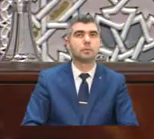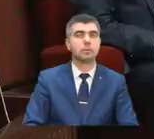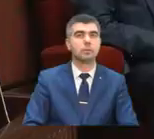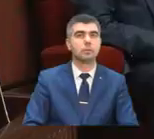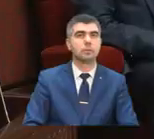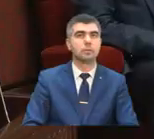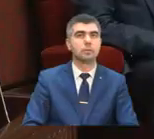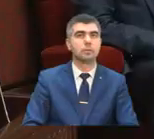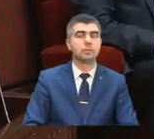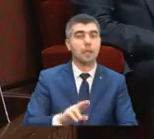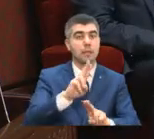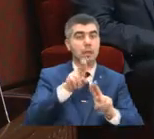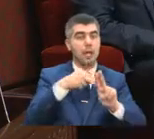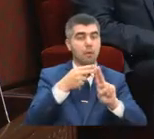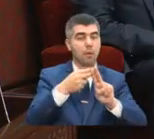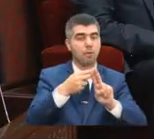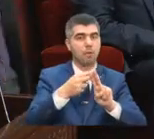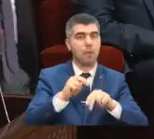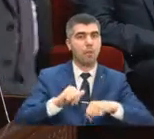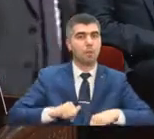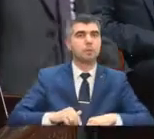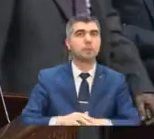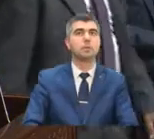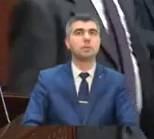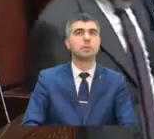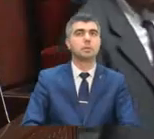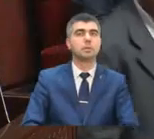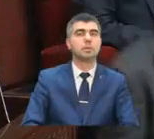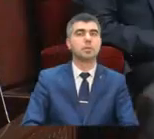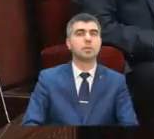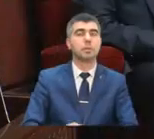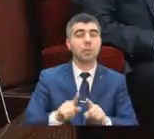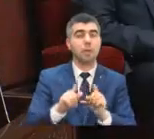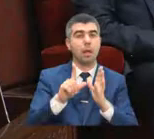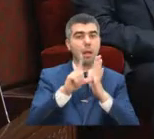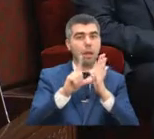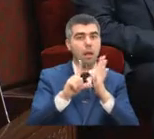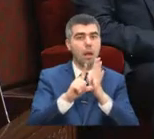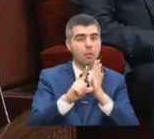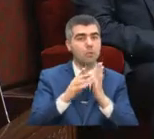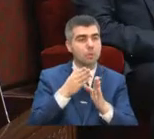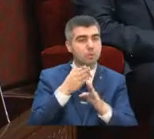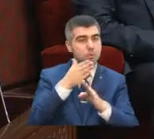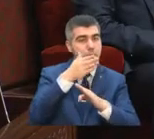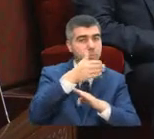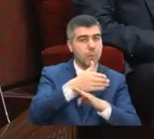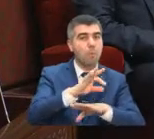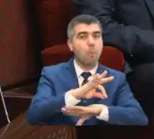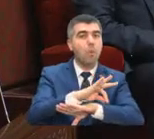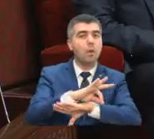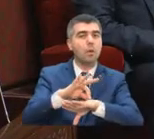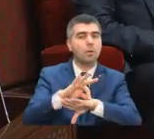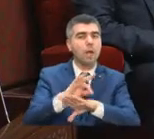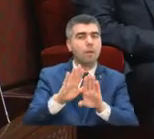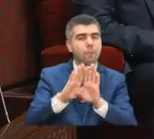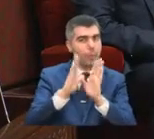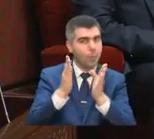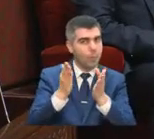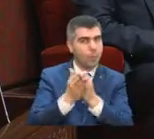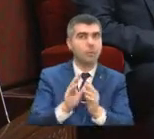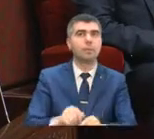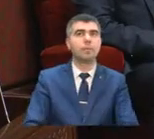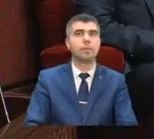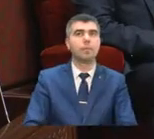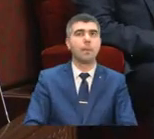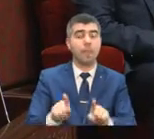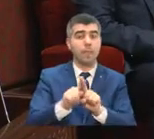سيدة النائبة، على هذا السؤال، قانونيا ولوج الوظيفة العمومية بصفة عامة يعتمد على